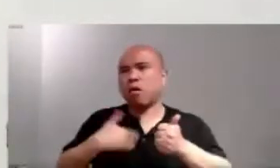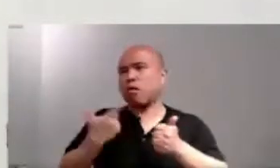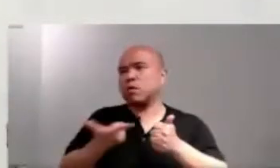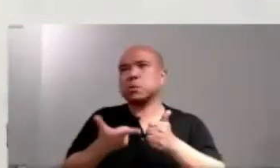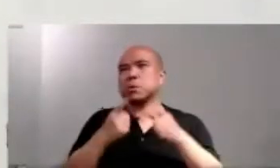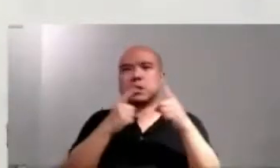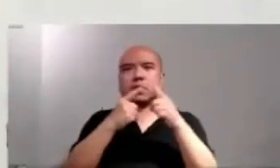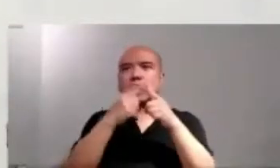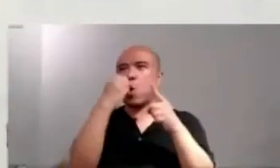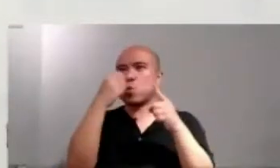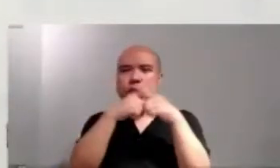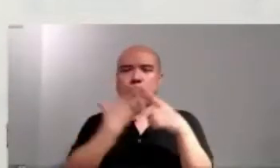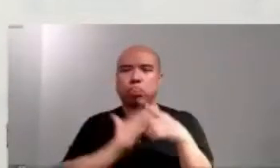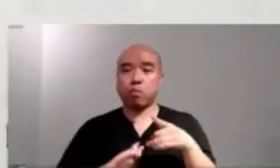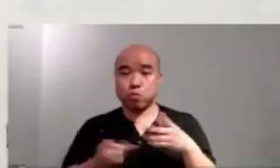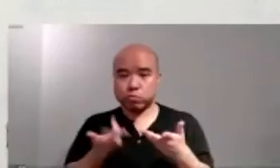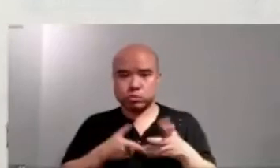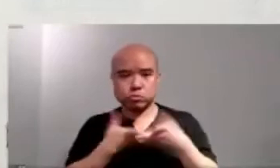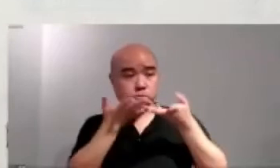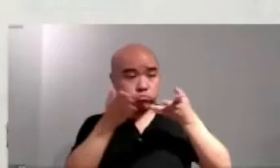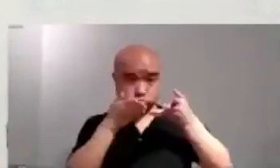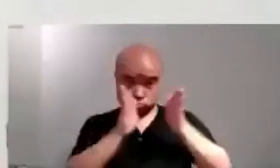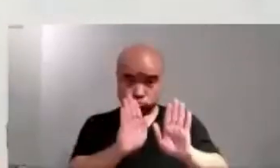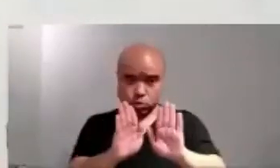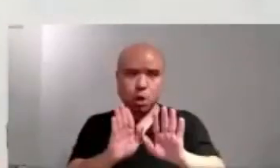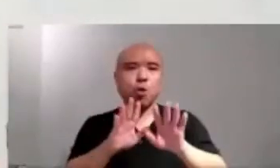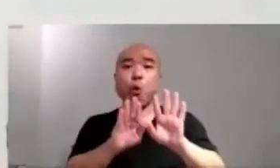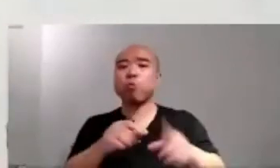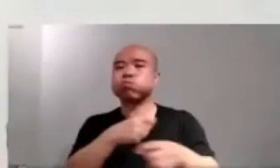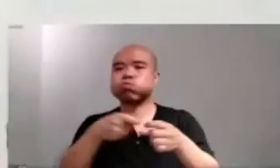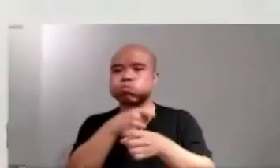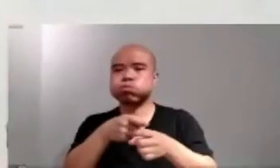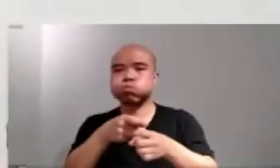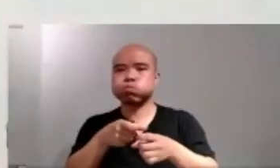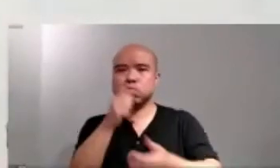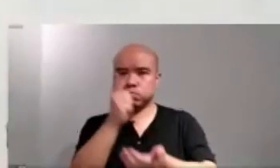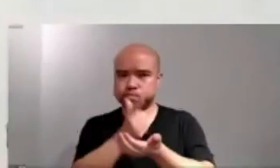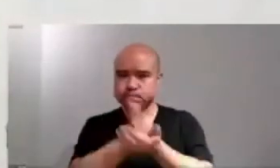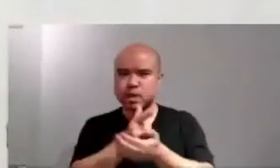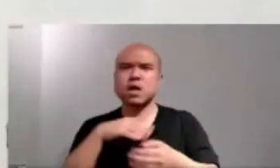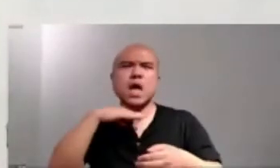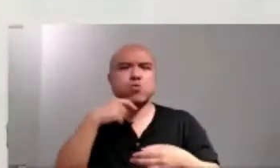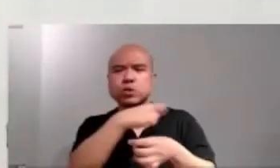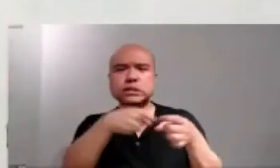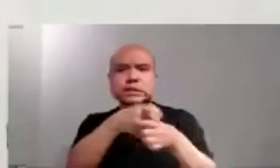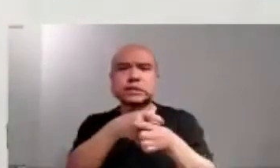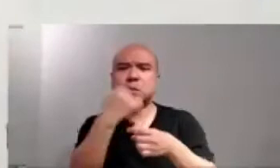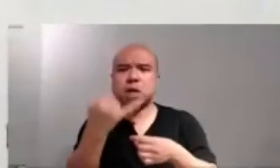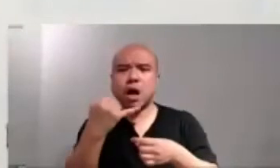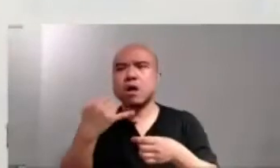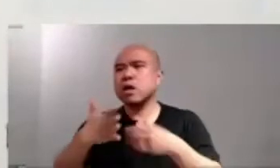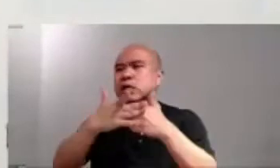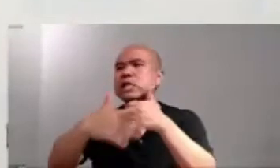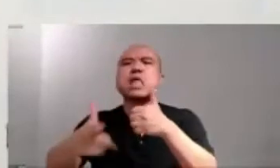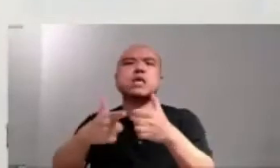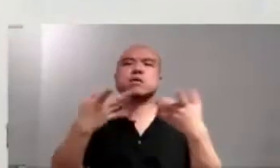分力去支持呢一個整個社會、整個經濟。咁因為經濟唔好嘅時候咧，我諗都會影響到好多人嘅身心